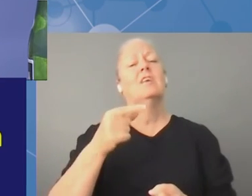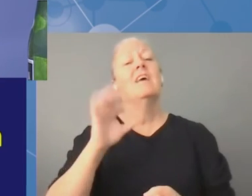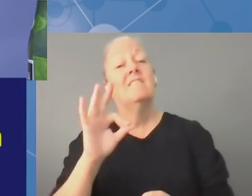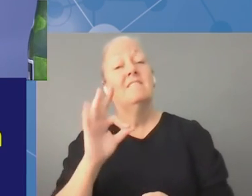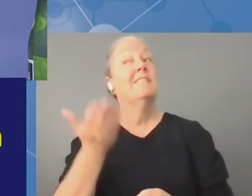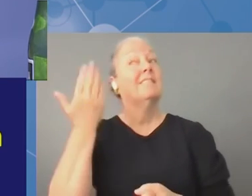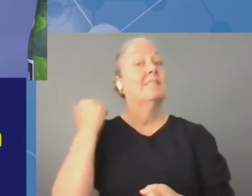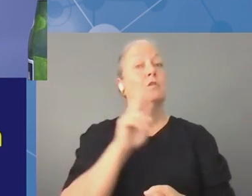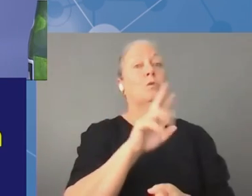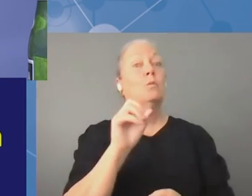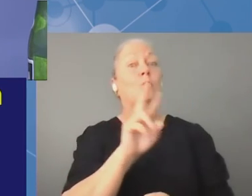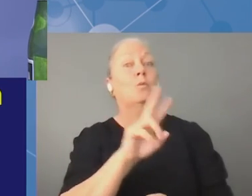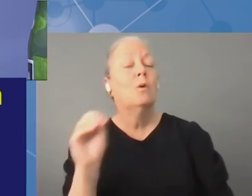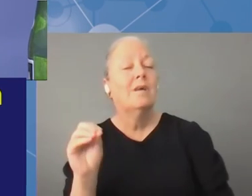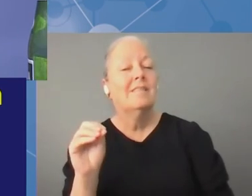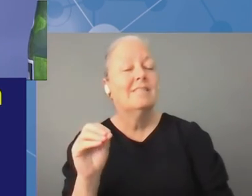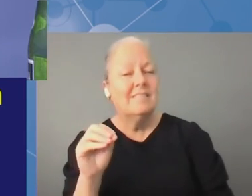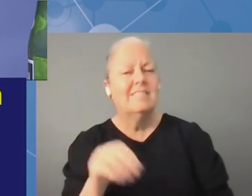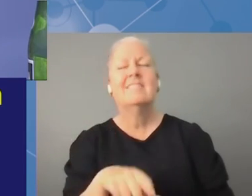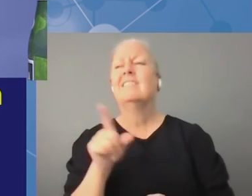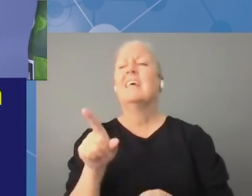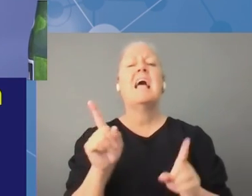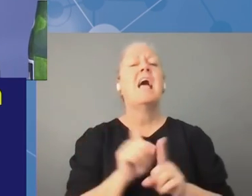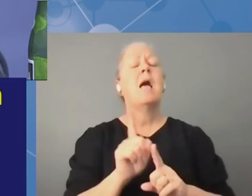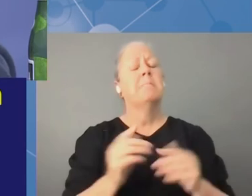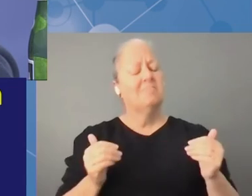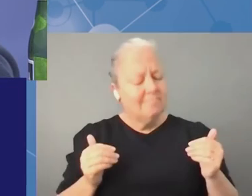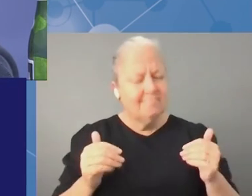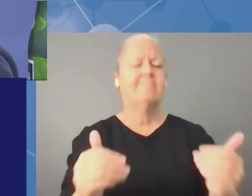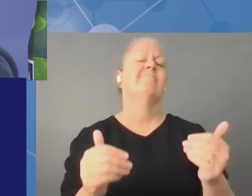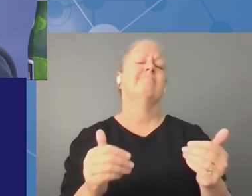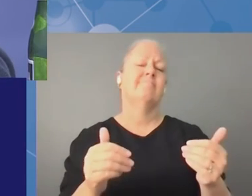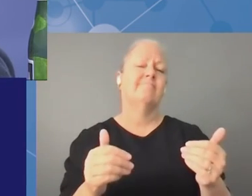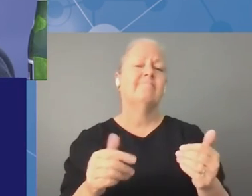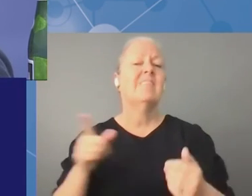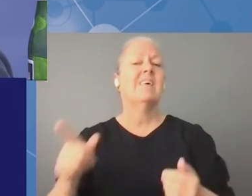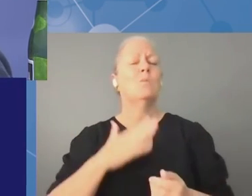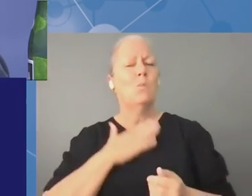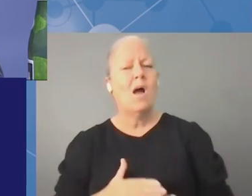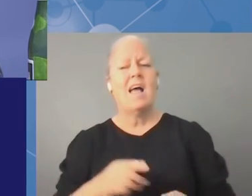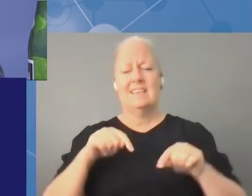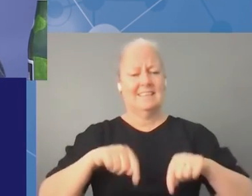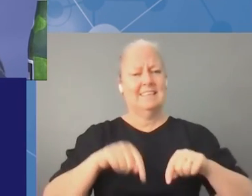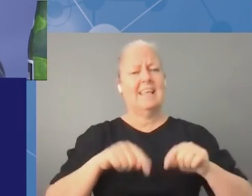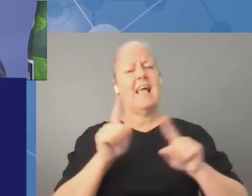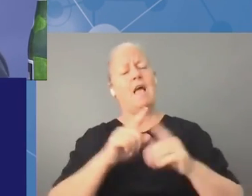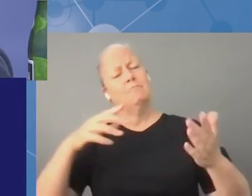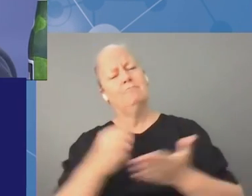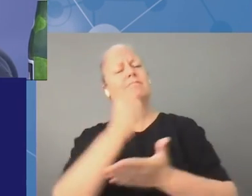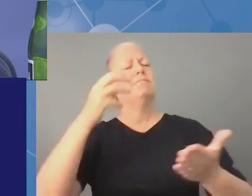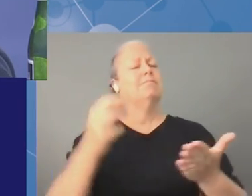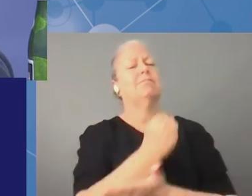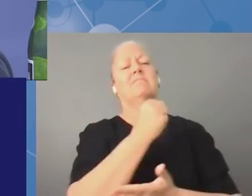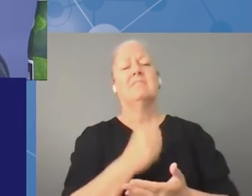хозяевам за их вклад в организацию, за их открытость.